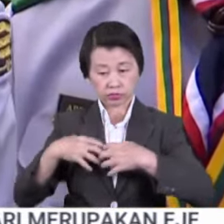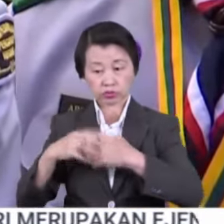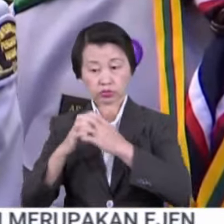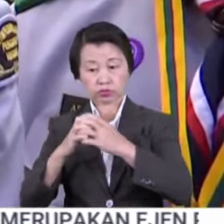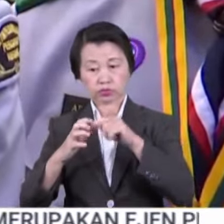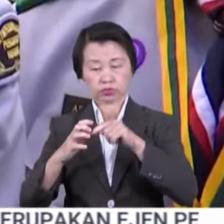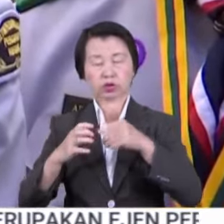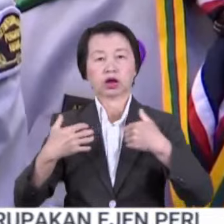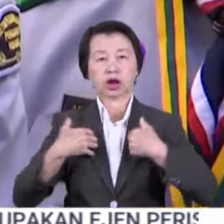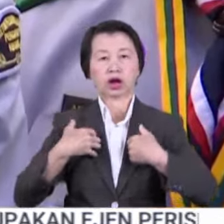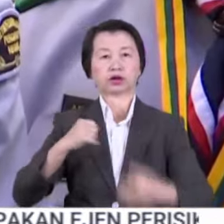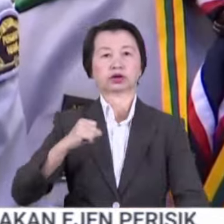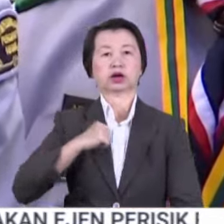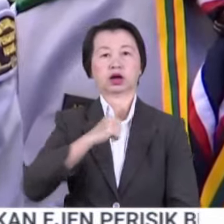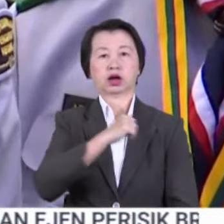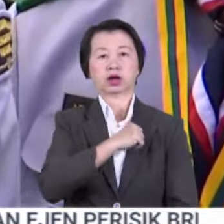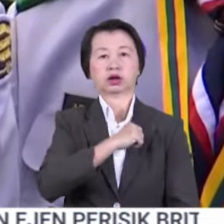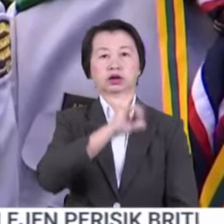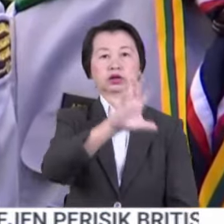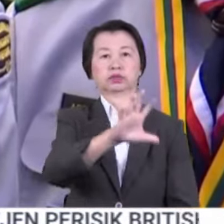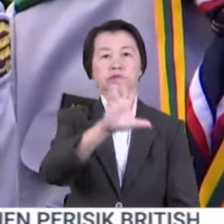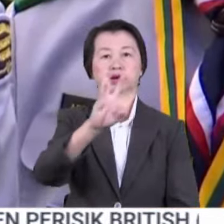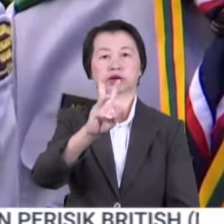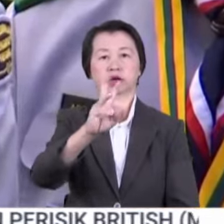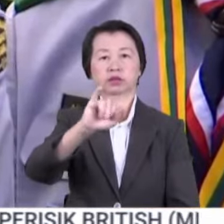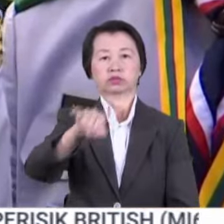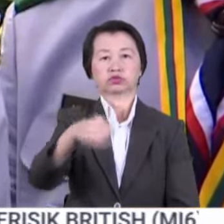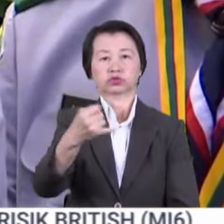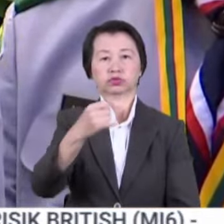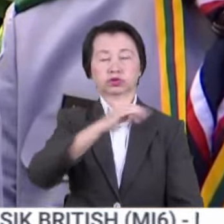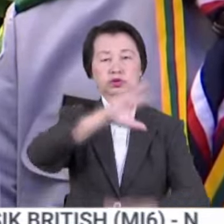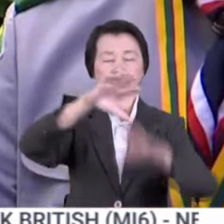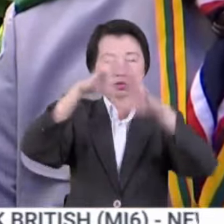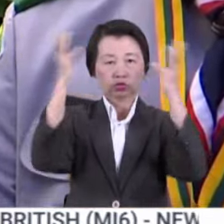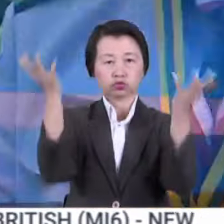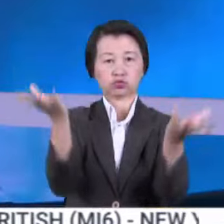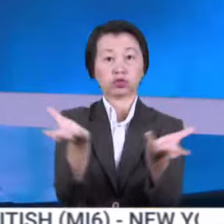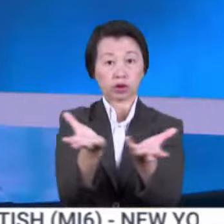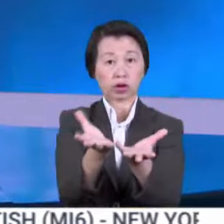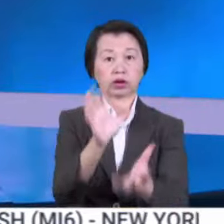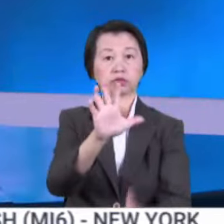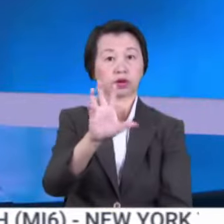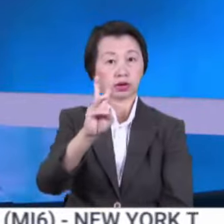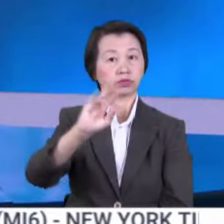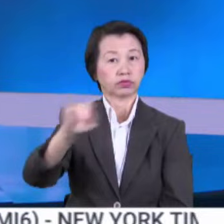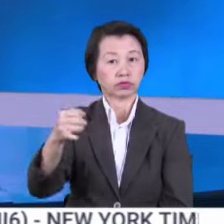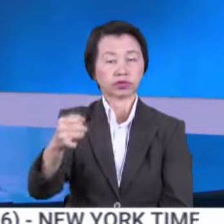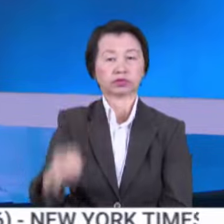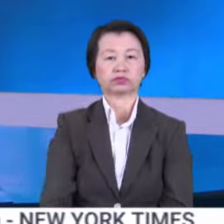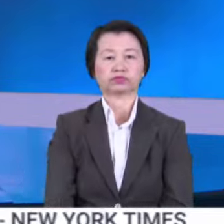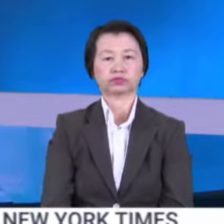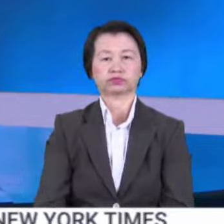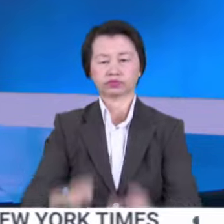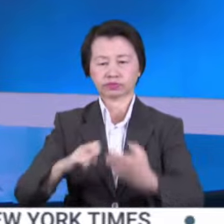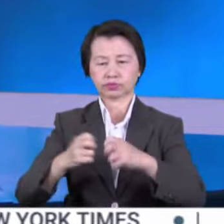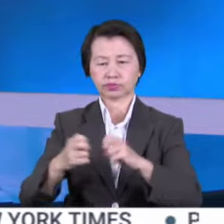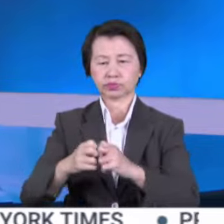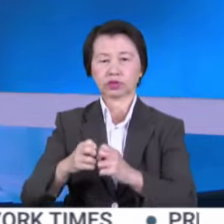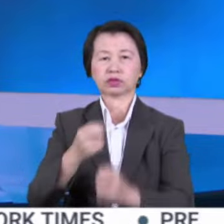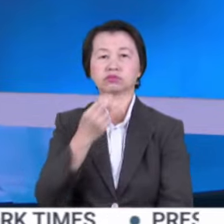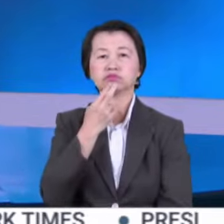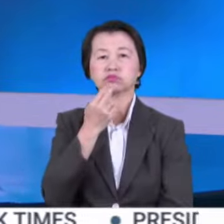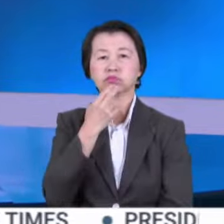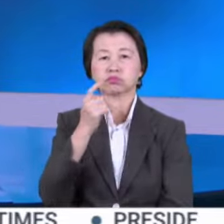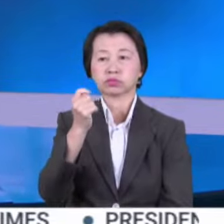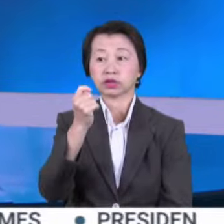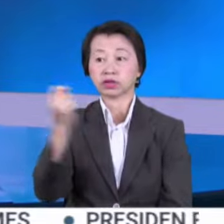keahlian 56 juta di seluruh dunia gangguan bekalan gula di pantai